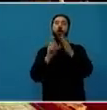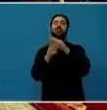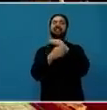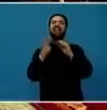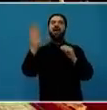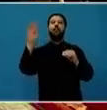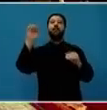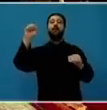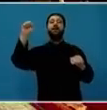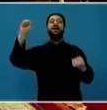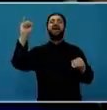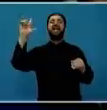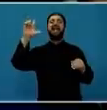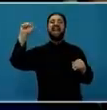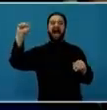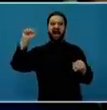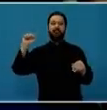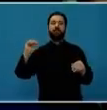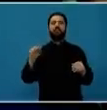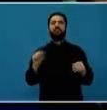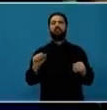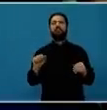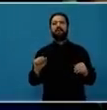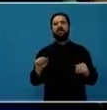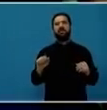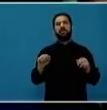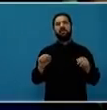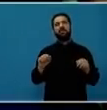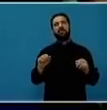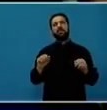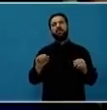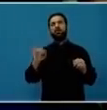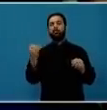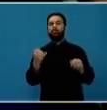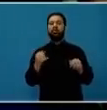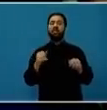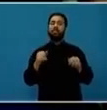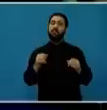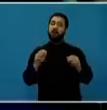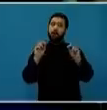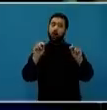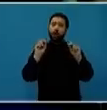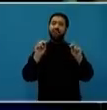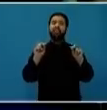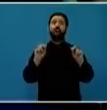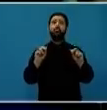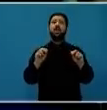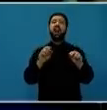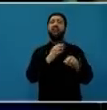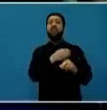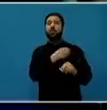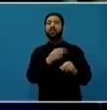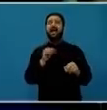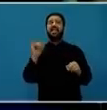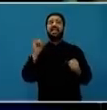la Departamentul de Teologie din cadrul Facultății de Istorie, Filozofie și Teologie a Universității